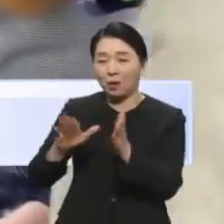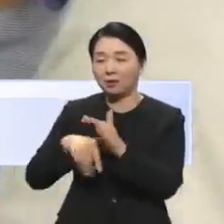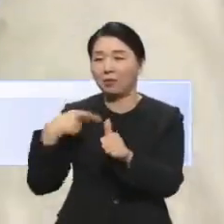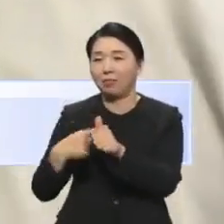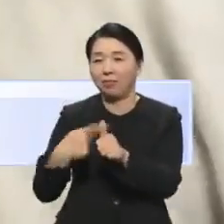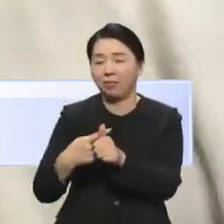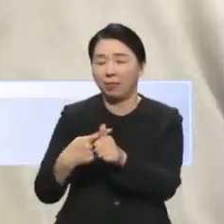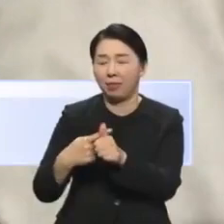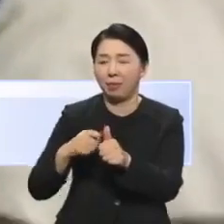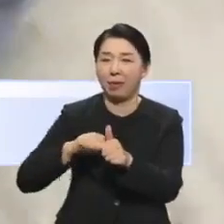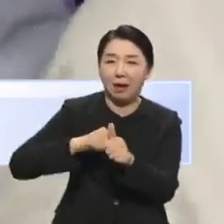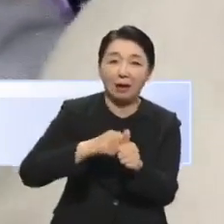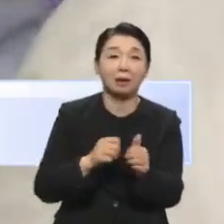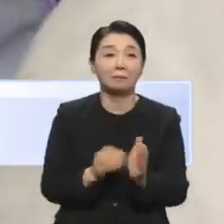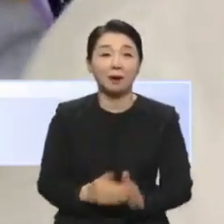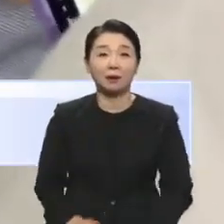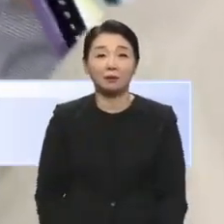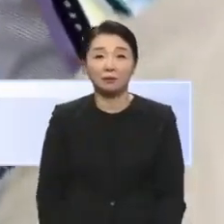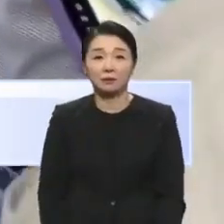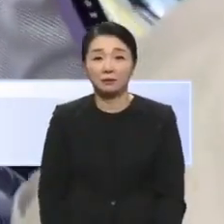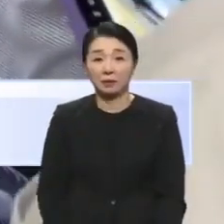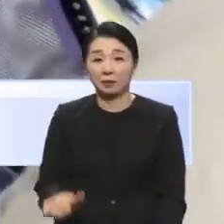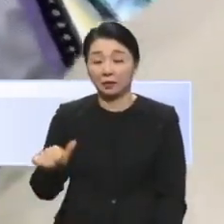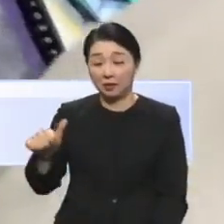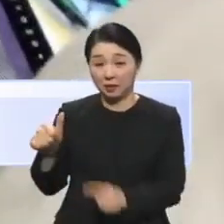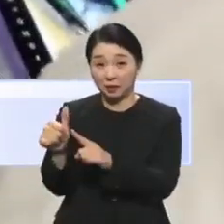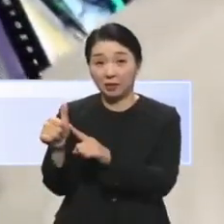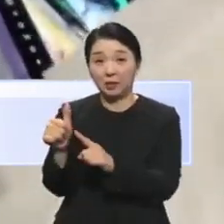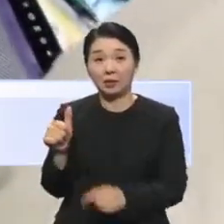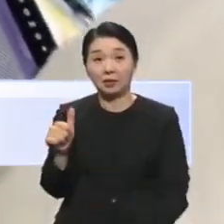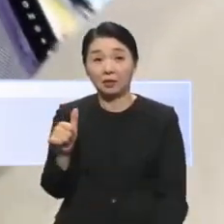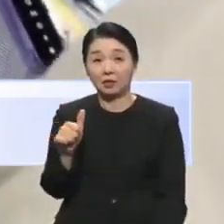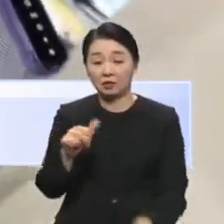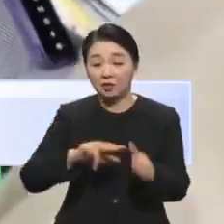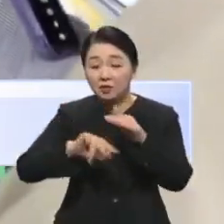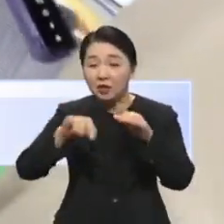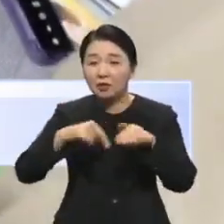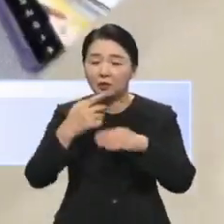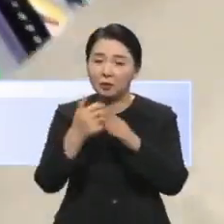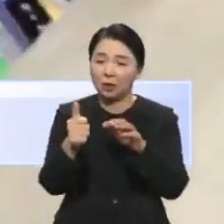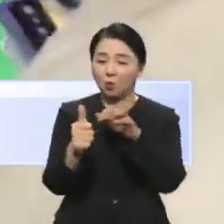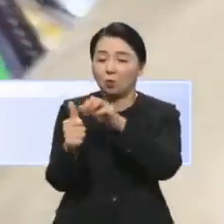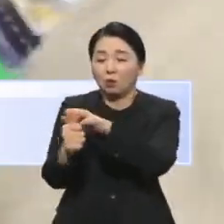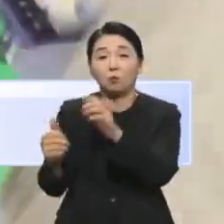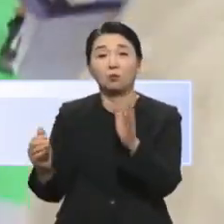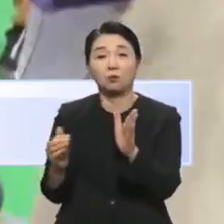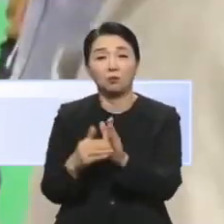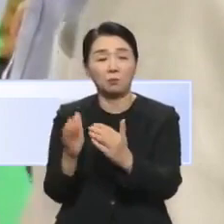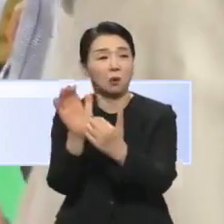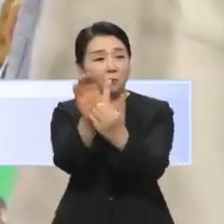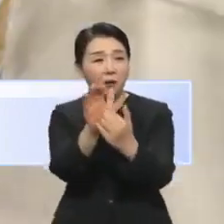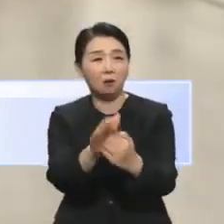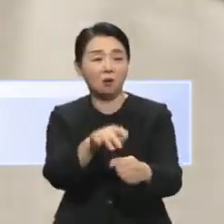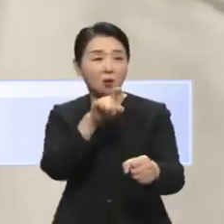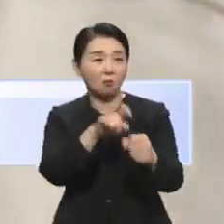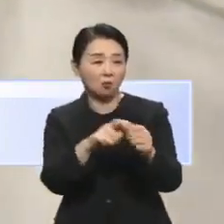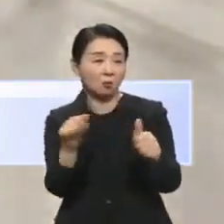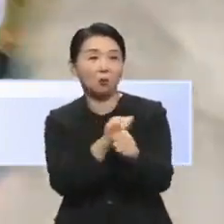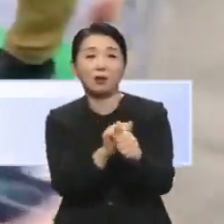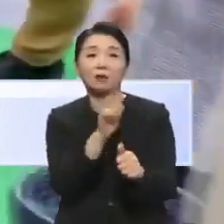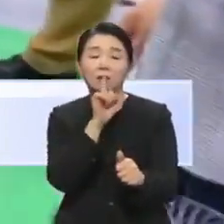했다고 합니다. A씨는 경찰에서 전철 안에서 여러 사람이 공격을 해서 방어 차원에서 폭행했다는